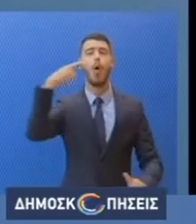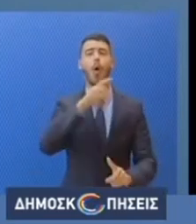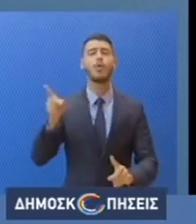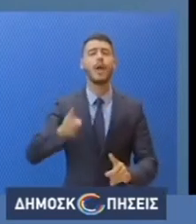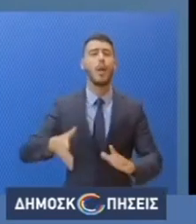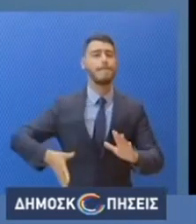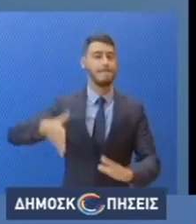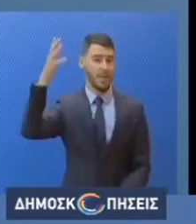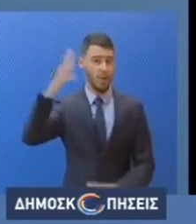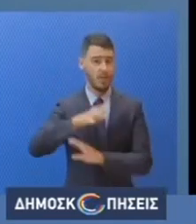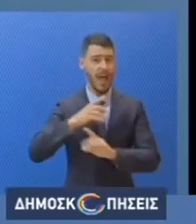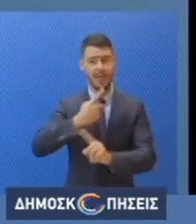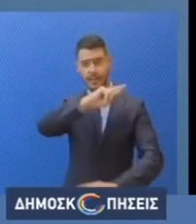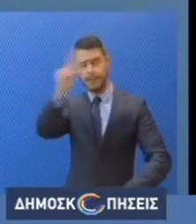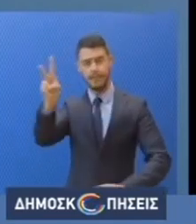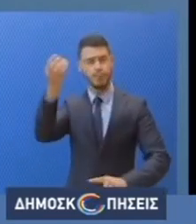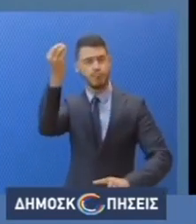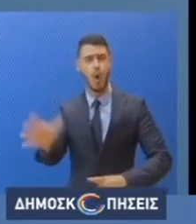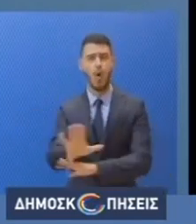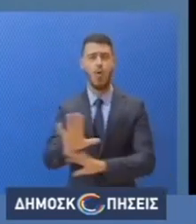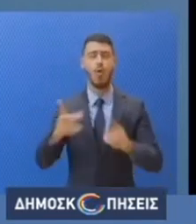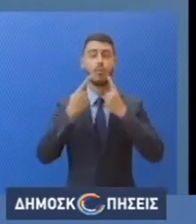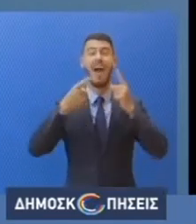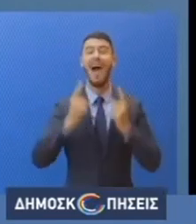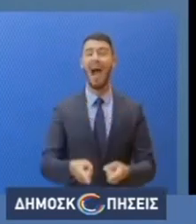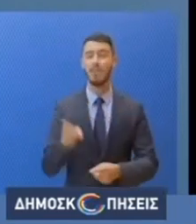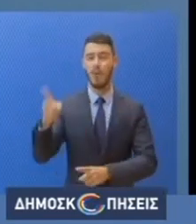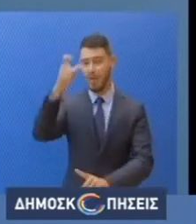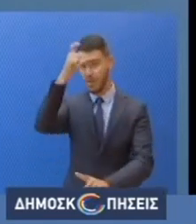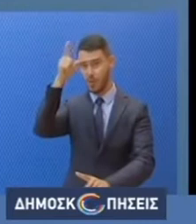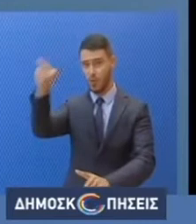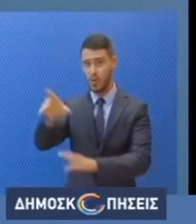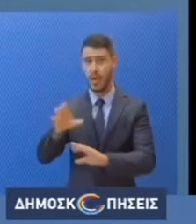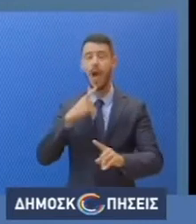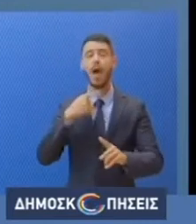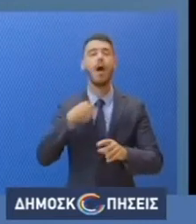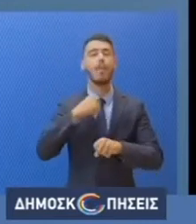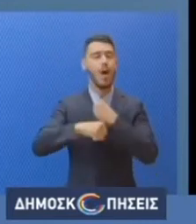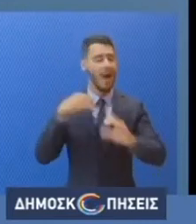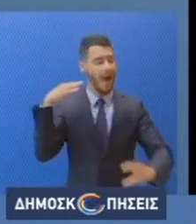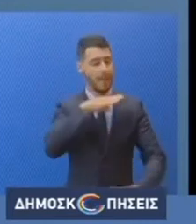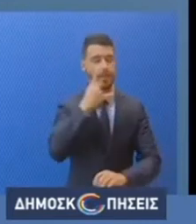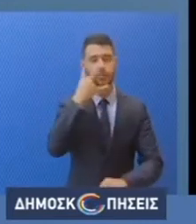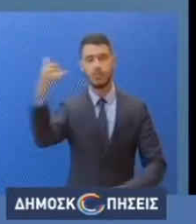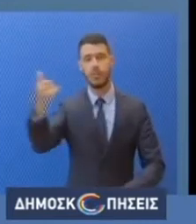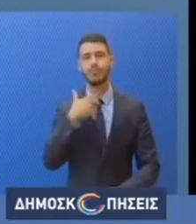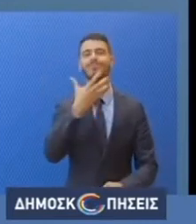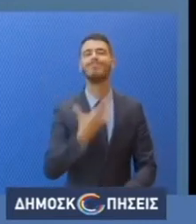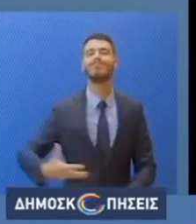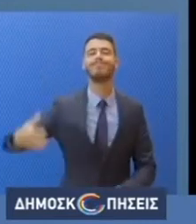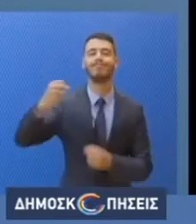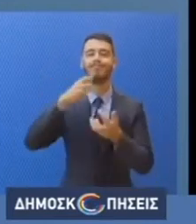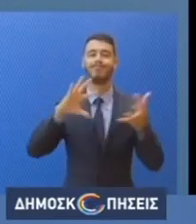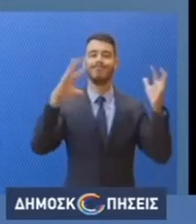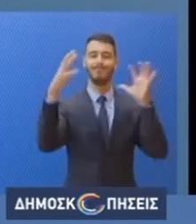με τον πιο έντονο τρόπο την απόφαση της Τουρκίας, επικοινώνησε με τον Οικουμενικό Πατριάρχη κ. Βαρθολομαίο, προς τον οποίο εξέφρασε